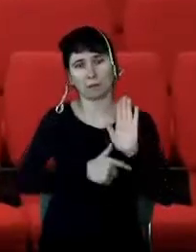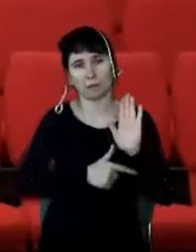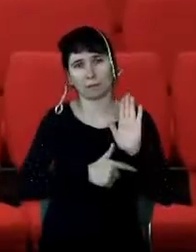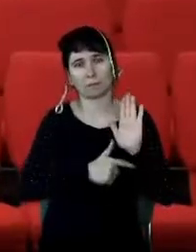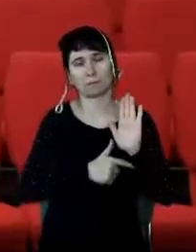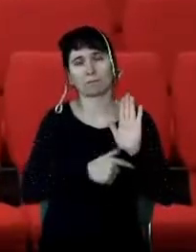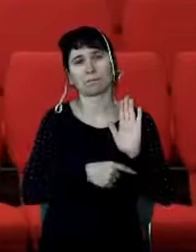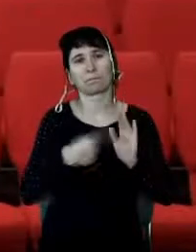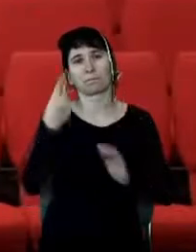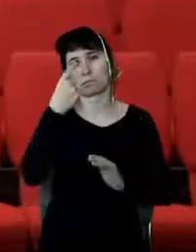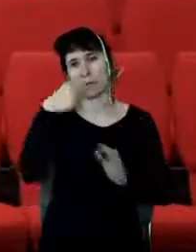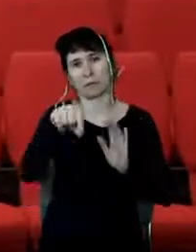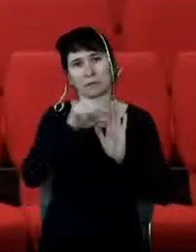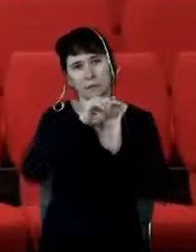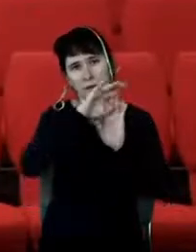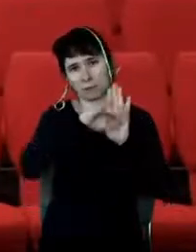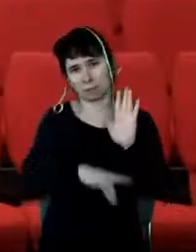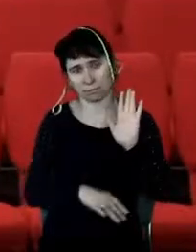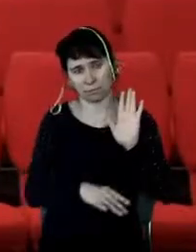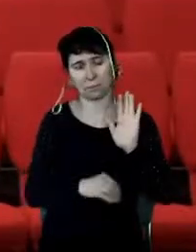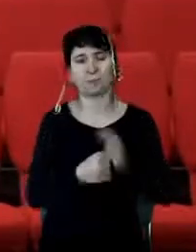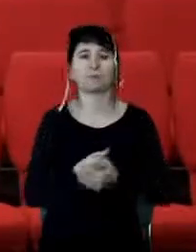із 1-го віршу.